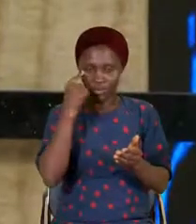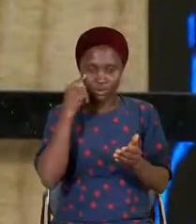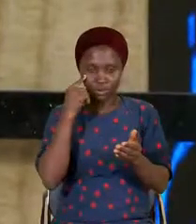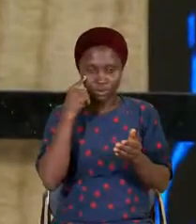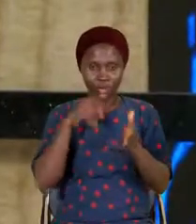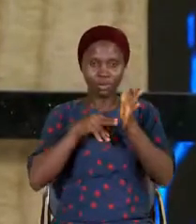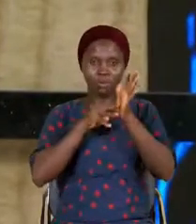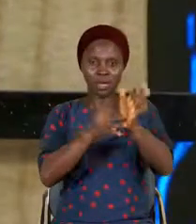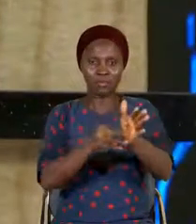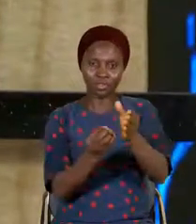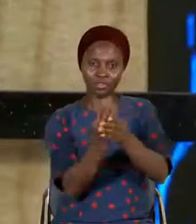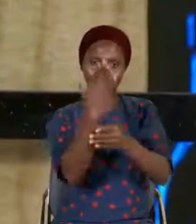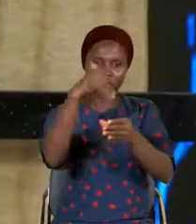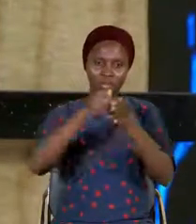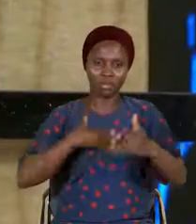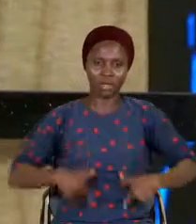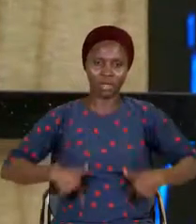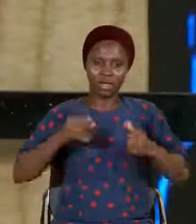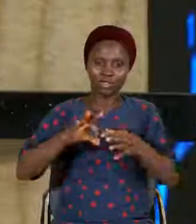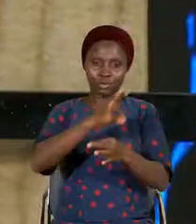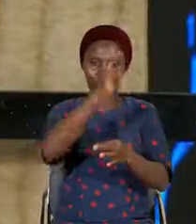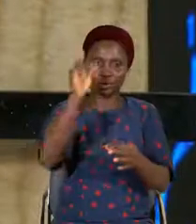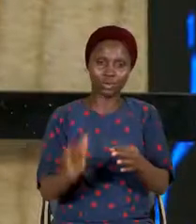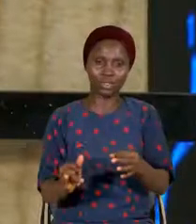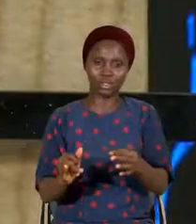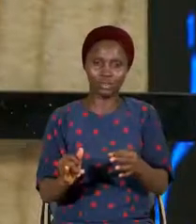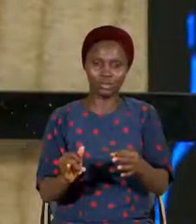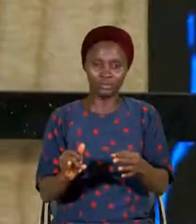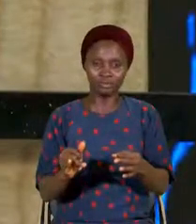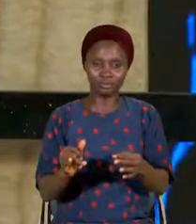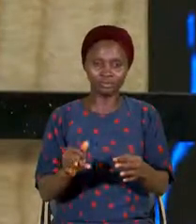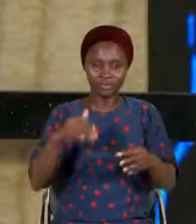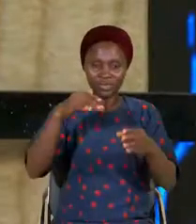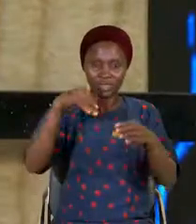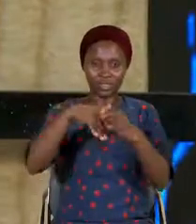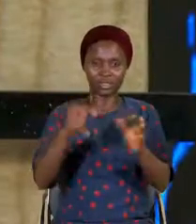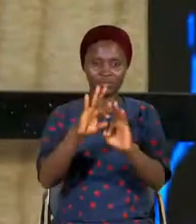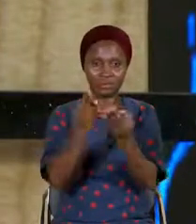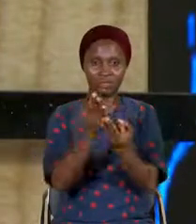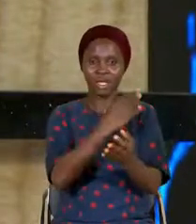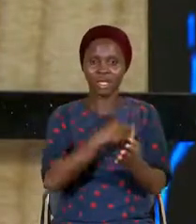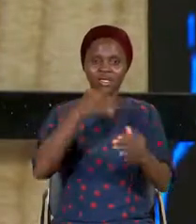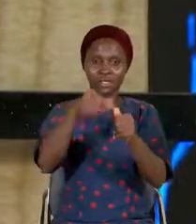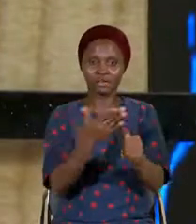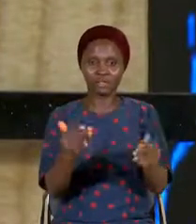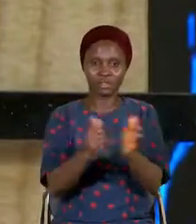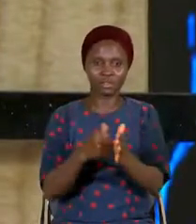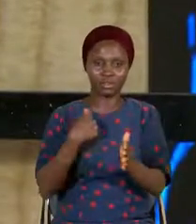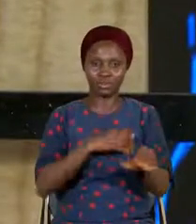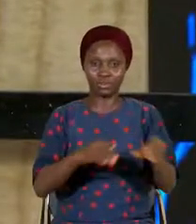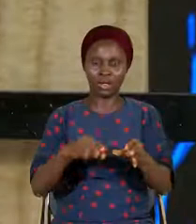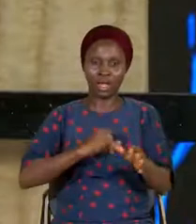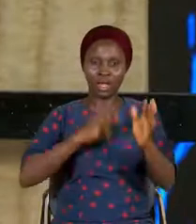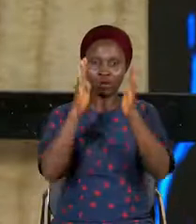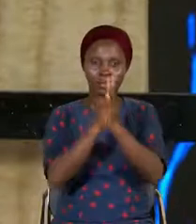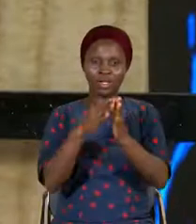la croissance visible et tangible dans ma vie, sur le plan spirituel, sur le plan familial. Et dans tout ce que je fais,